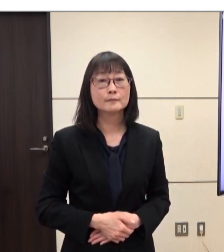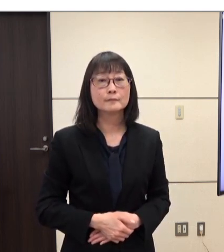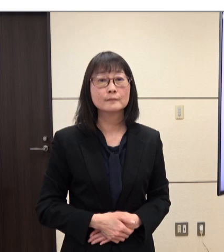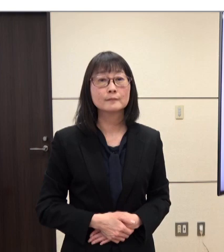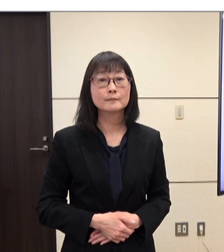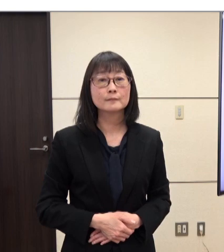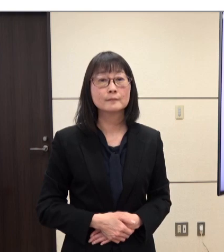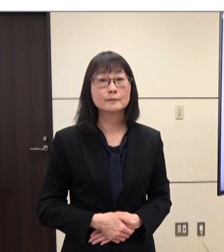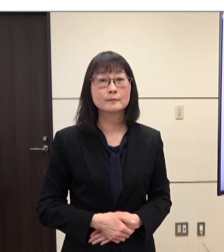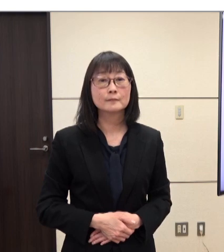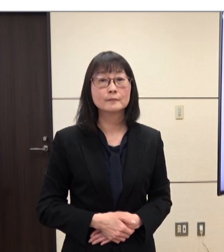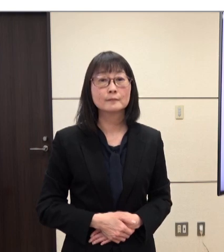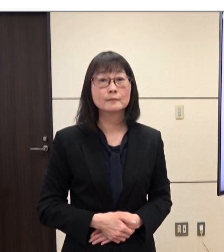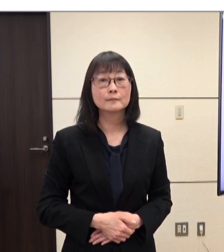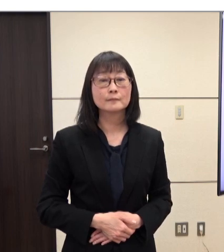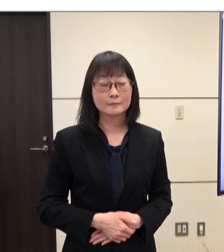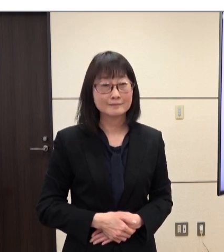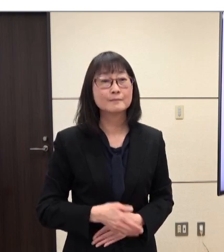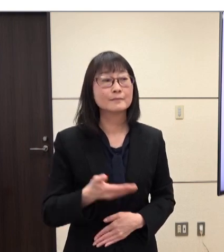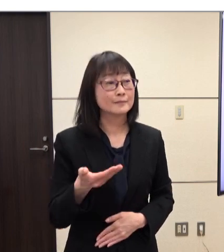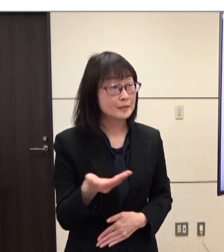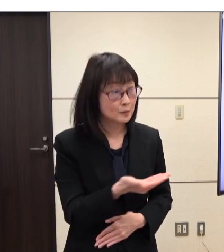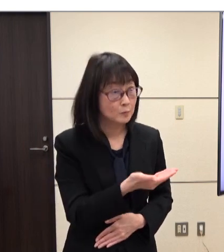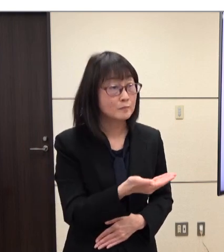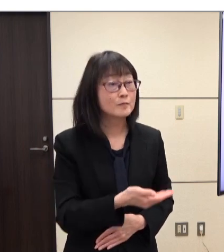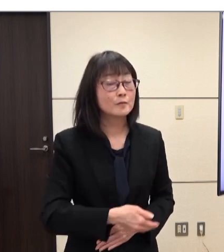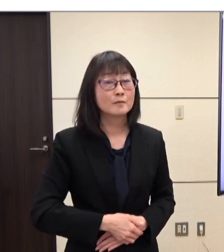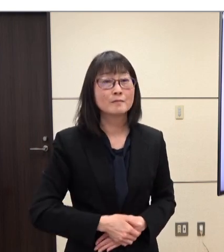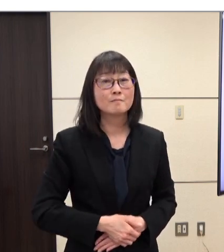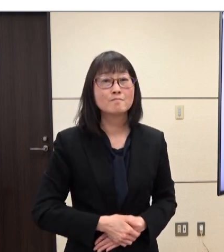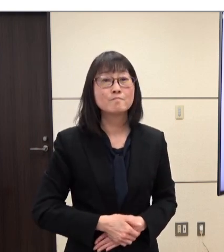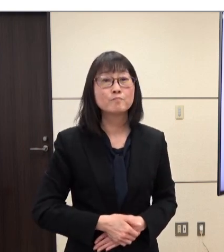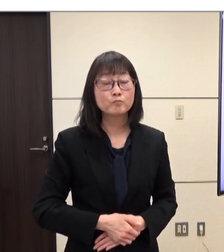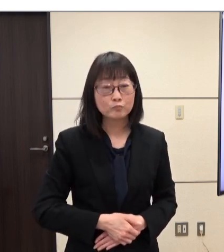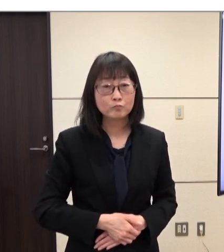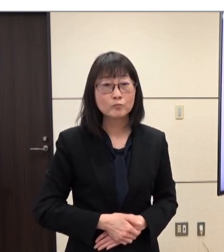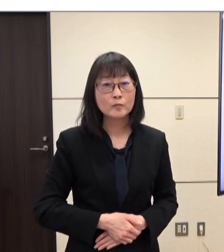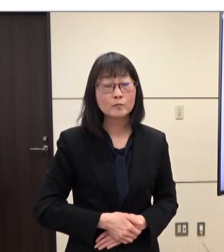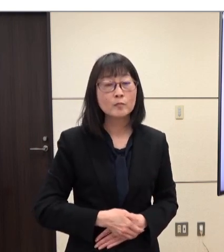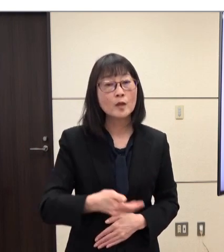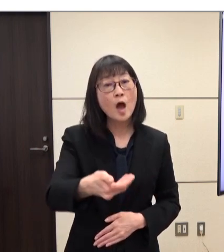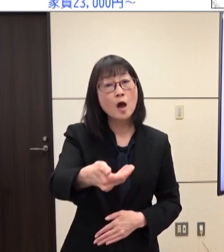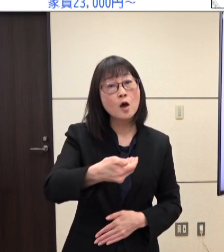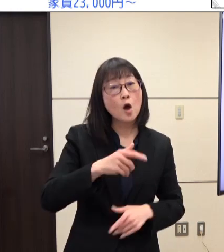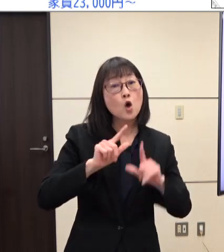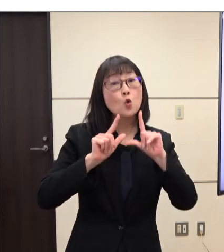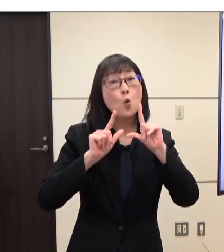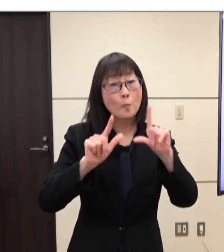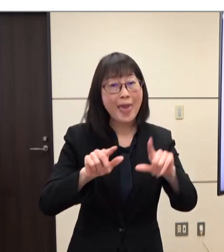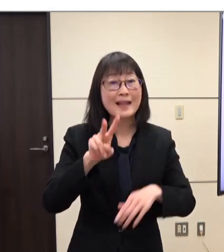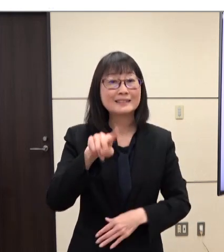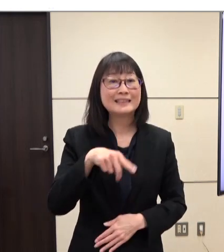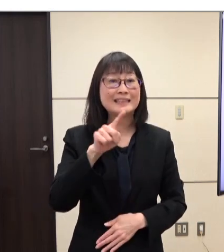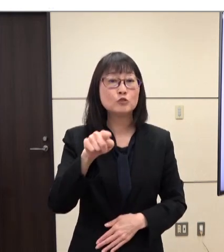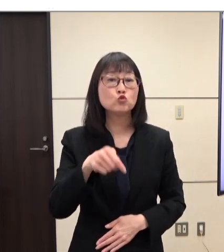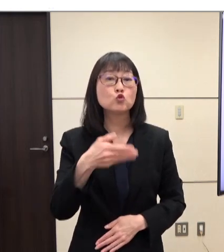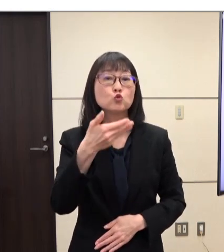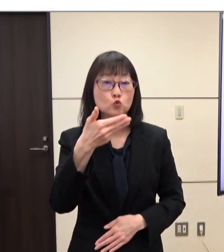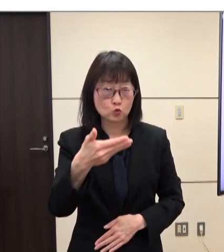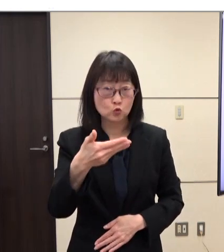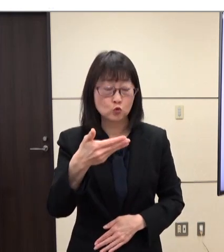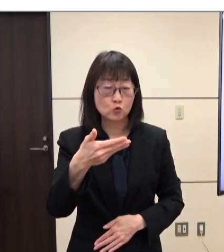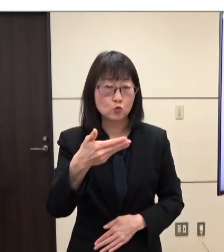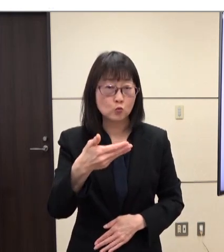みゆさん。 みゆし結城です。 はい、 答弁リンクなんですけれども、 はい、 市は協力という形で、製品